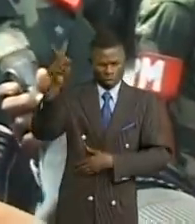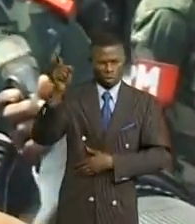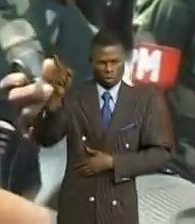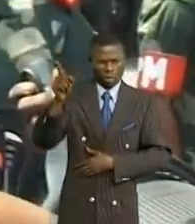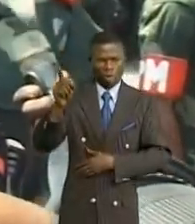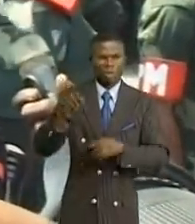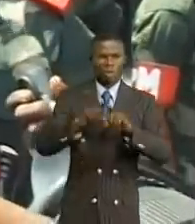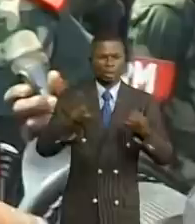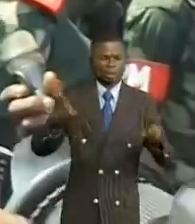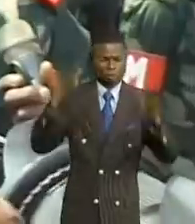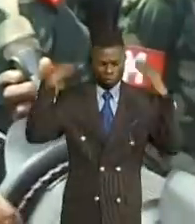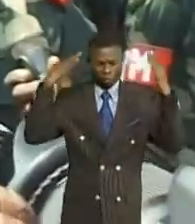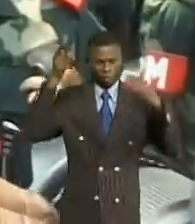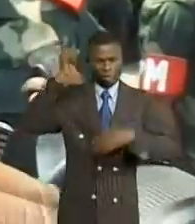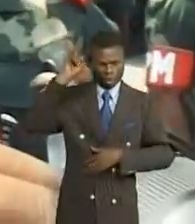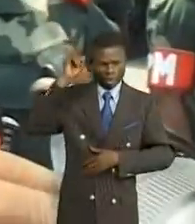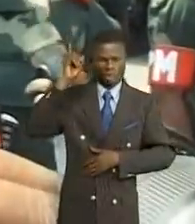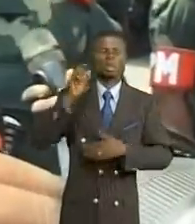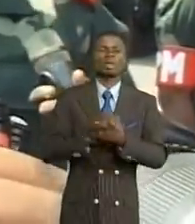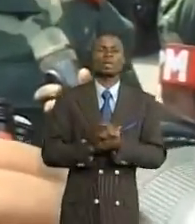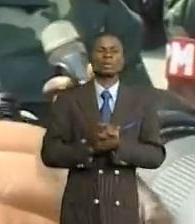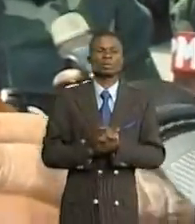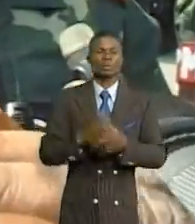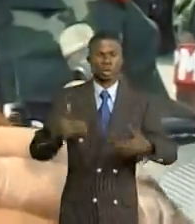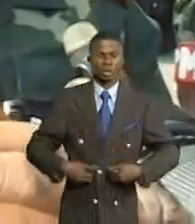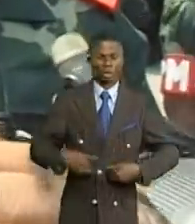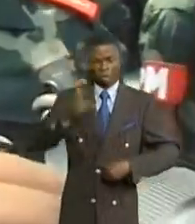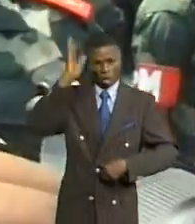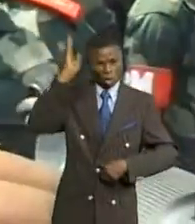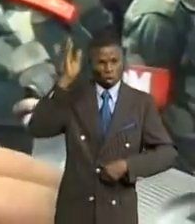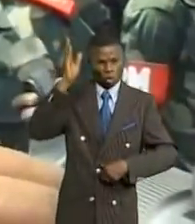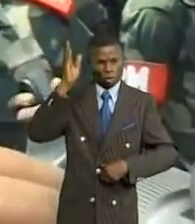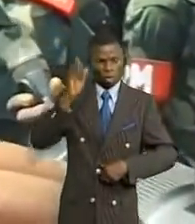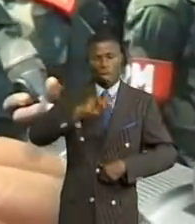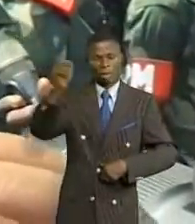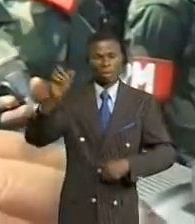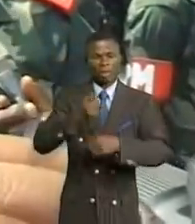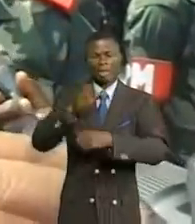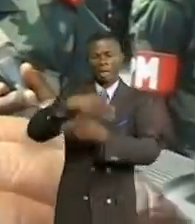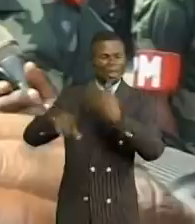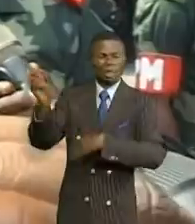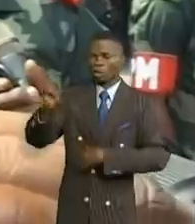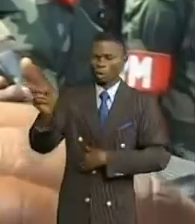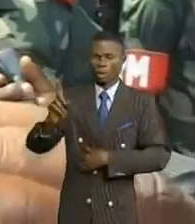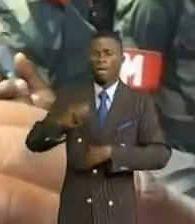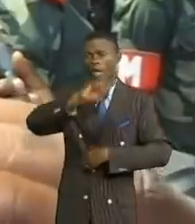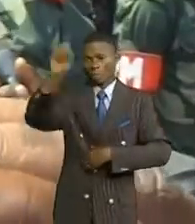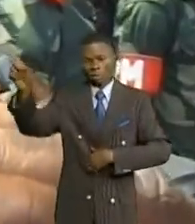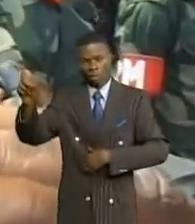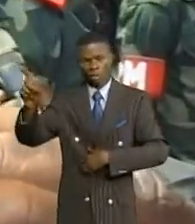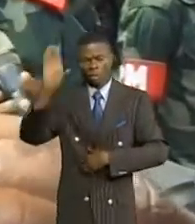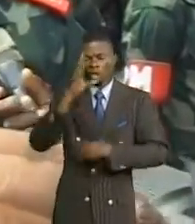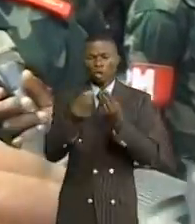au programme que nous avons près stable et se gênent ils partaient non pas pour créer des problèmes mais pourra les résoudre